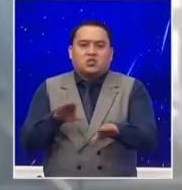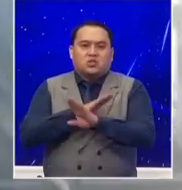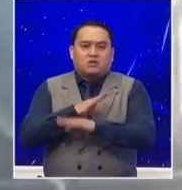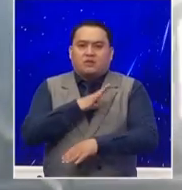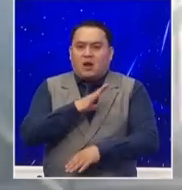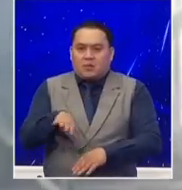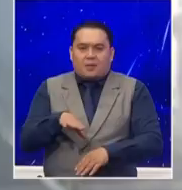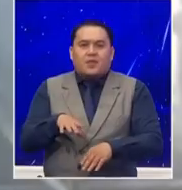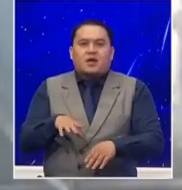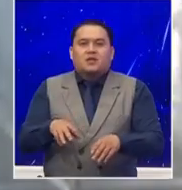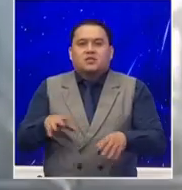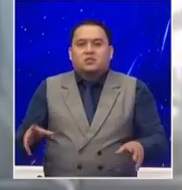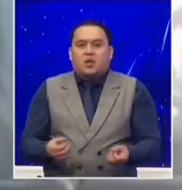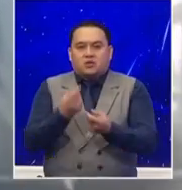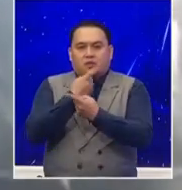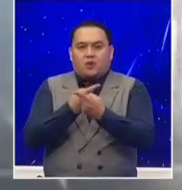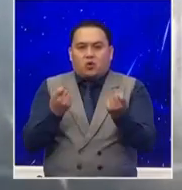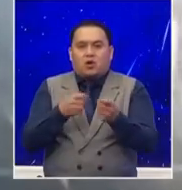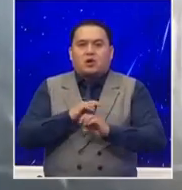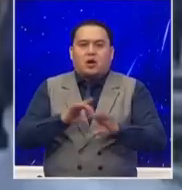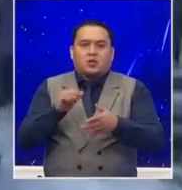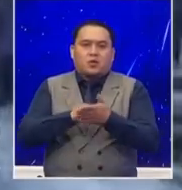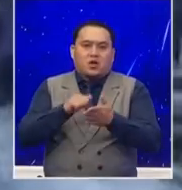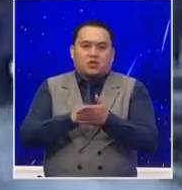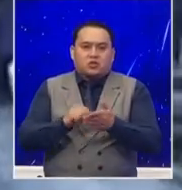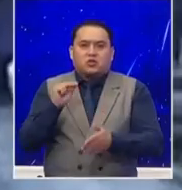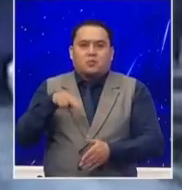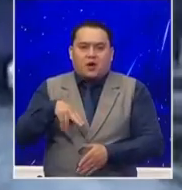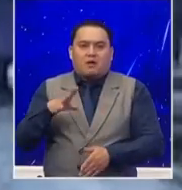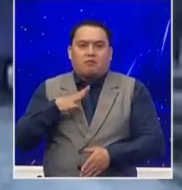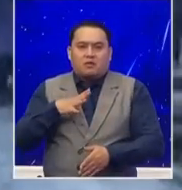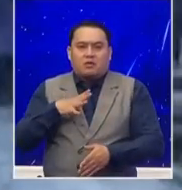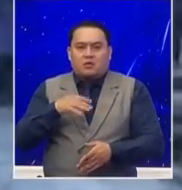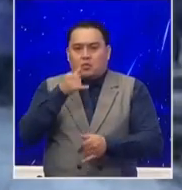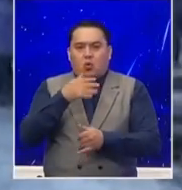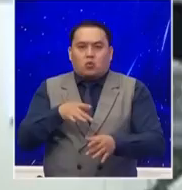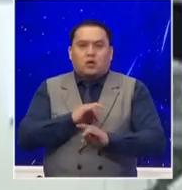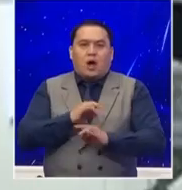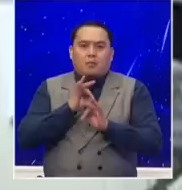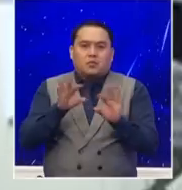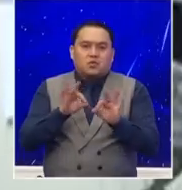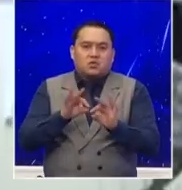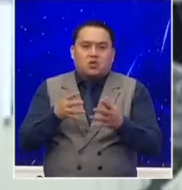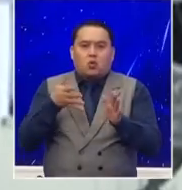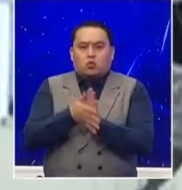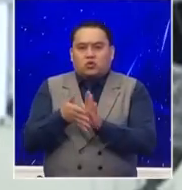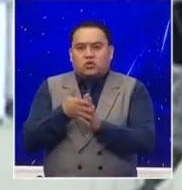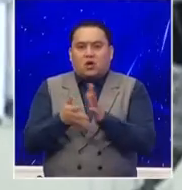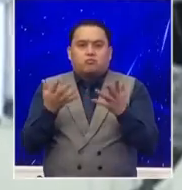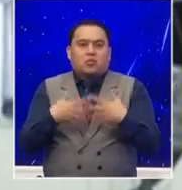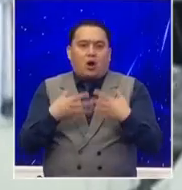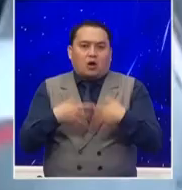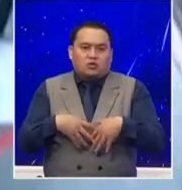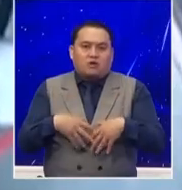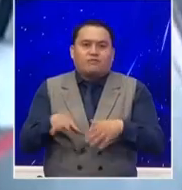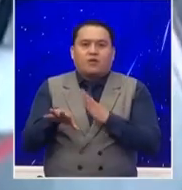О причинах пожаров в ДЧС пока не говорят. Администрация рынка ЧП никак не комментирует. Там подсчитывают потери. Ущерб от